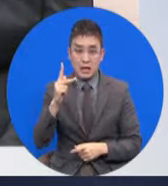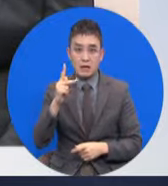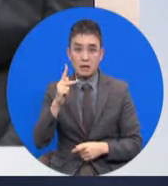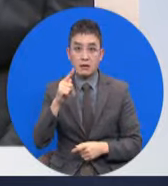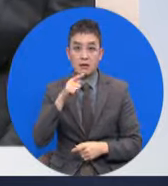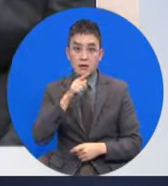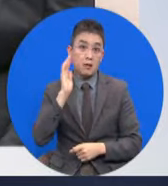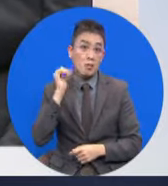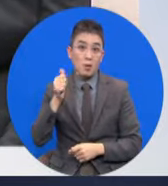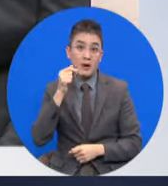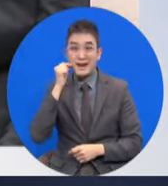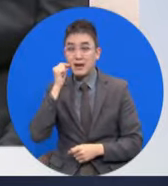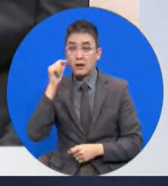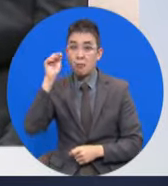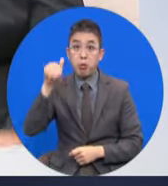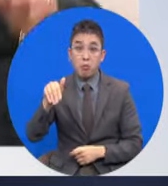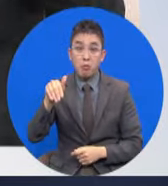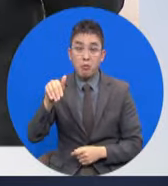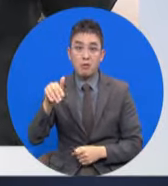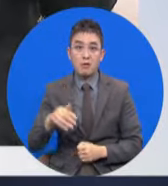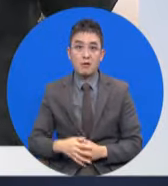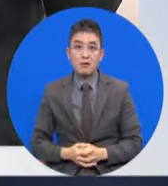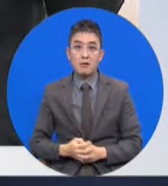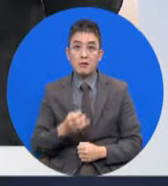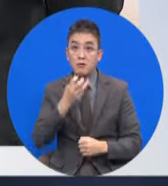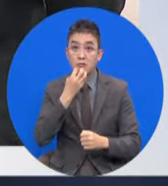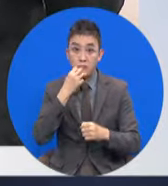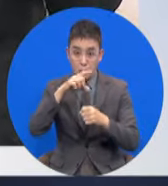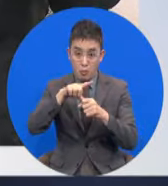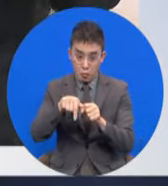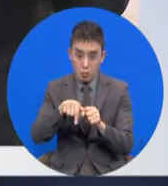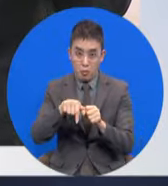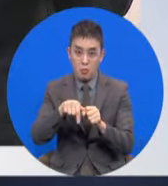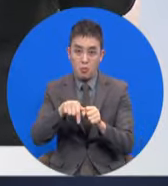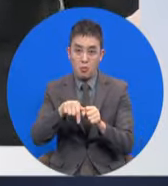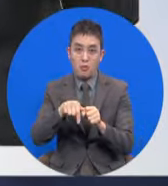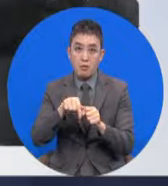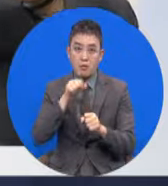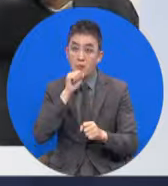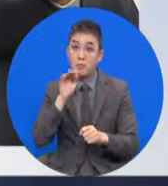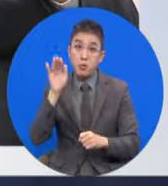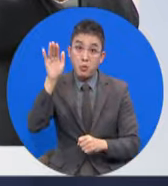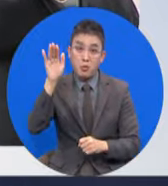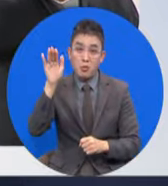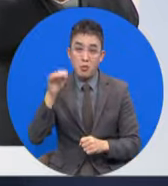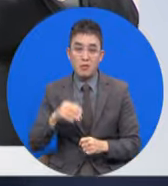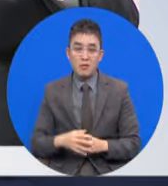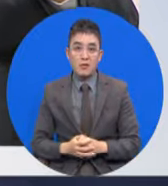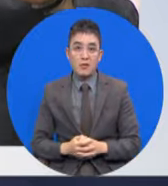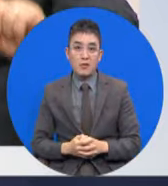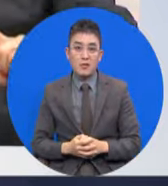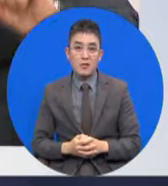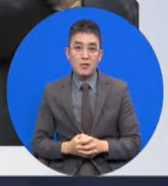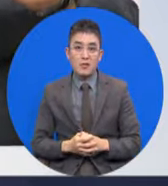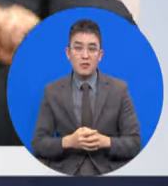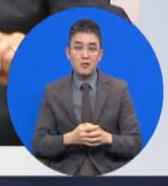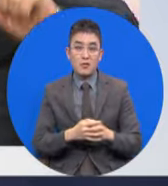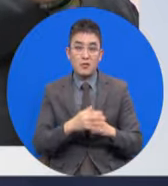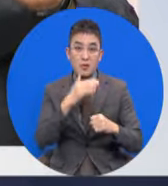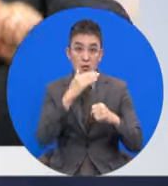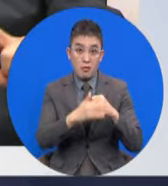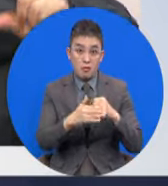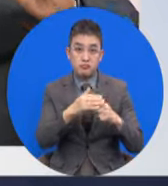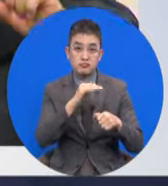때 어떤 형태로 나타날까? 수도권은 대통령 지지율이 올랐고 으흠. TK, PK는 대통령 지지율이 낮은